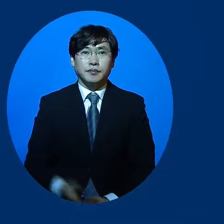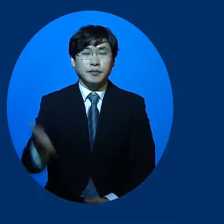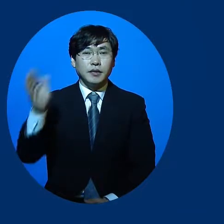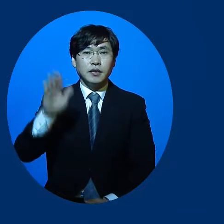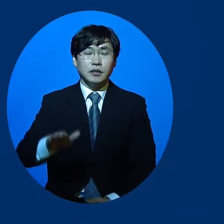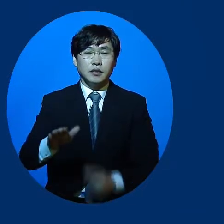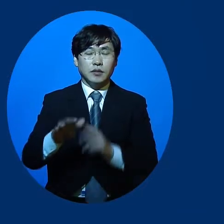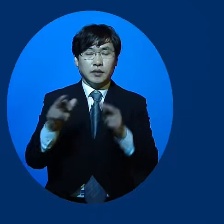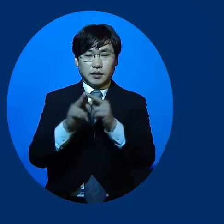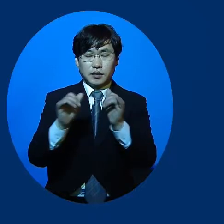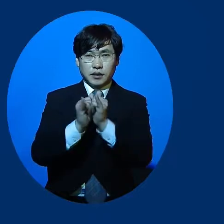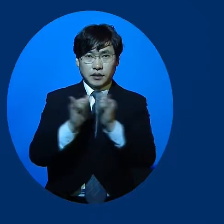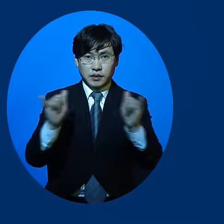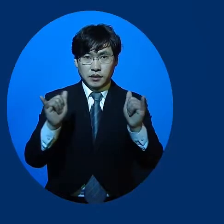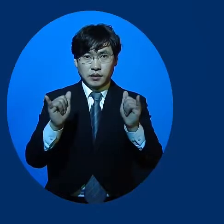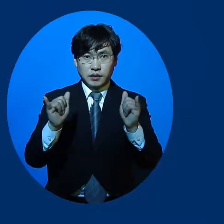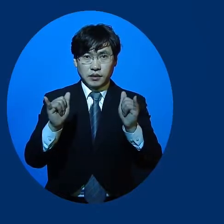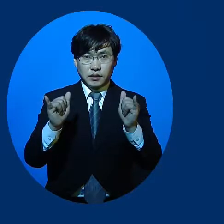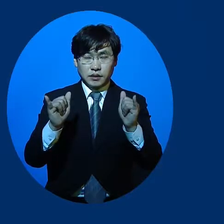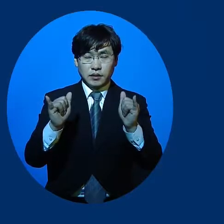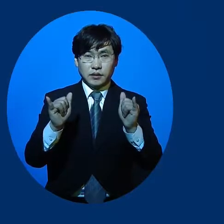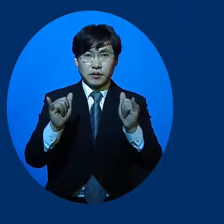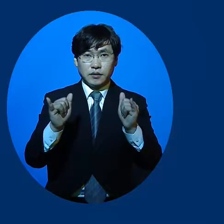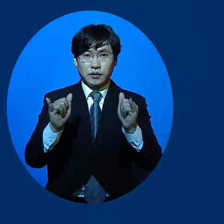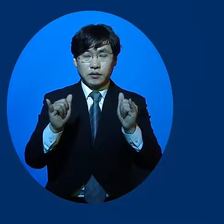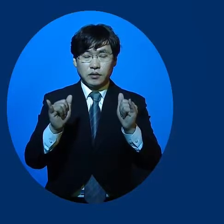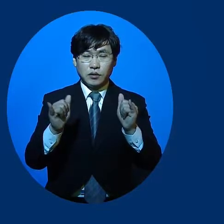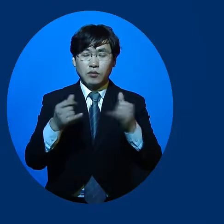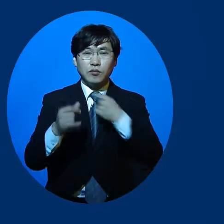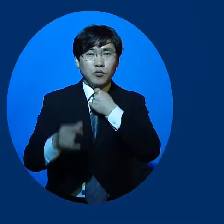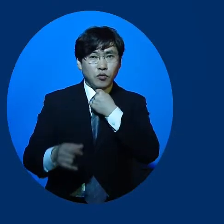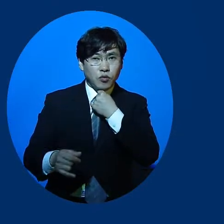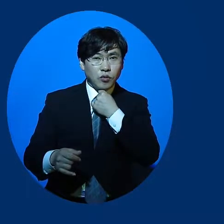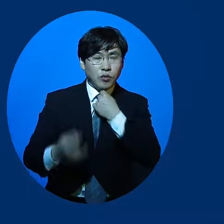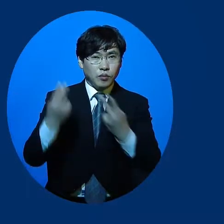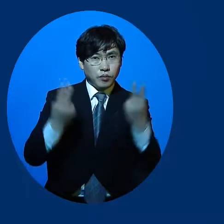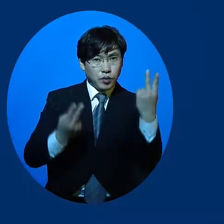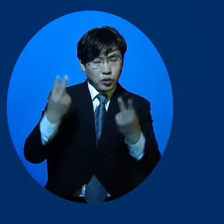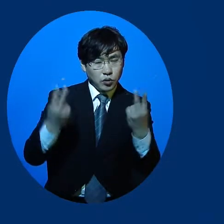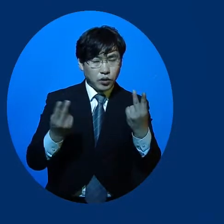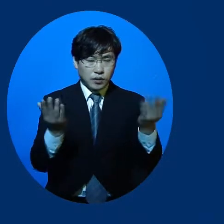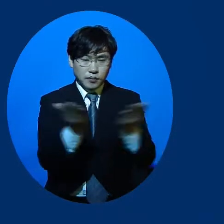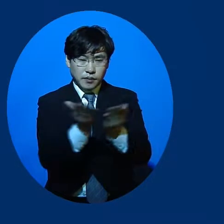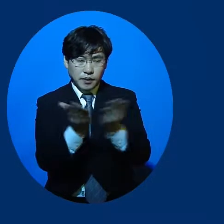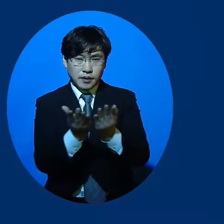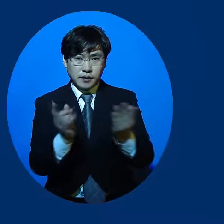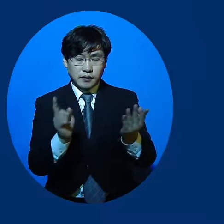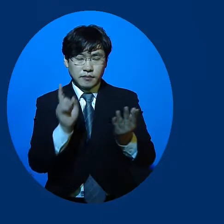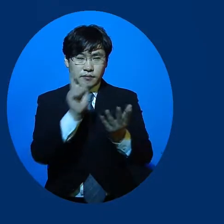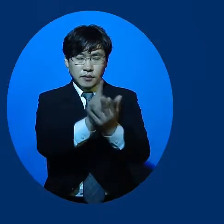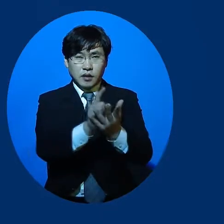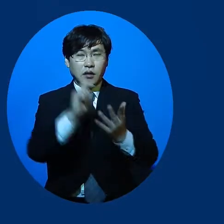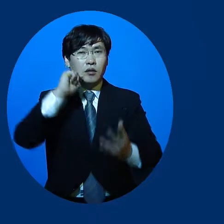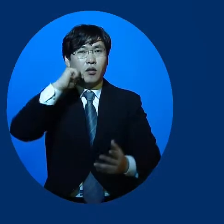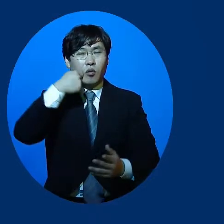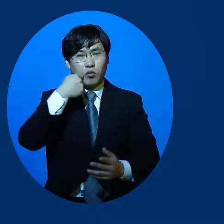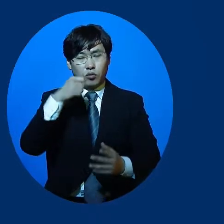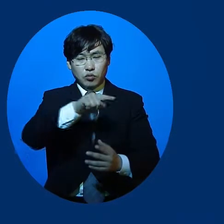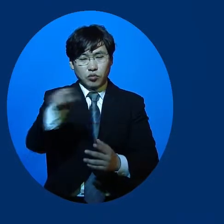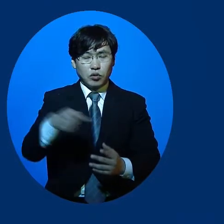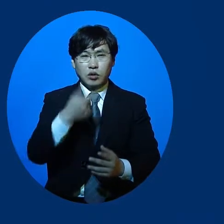그러나 장애인들의 체육 참가의 수요에 비해서 실제 배치된 장애인 생활체육 지도자는 턱없이